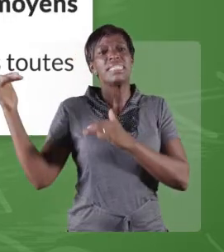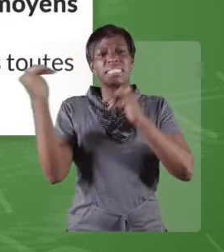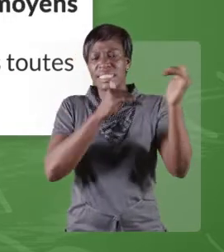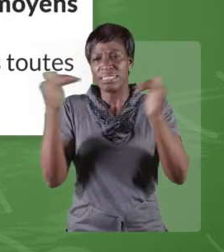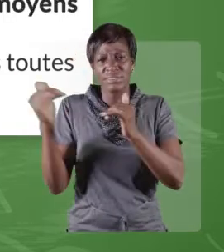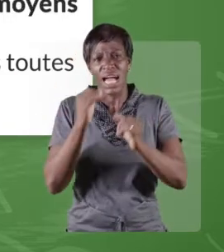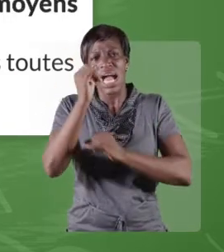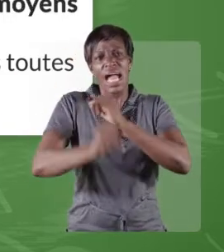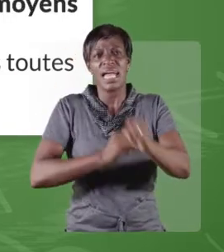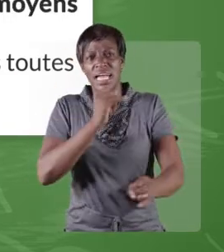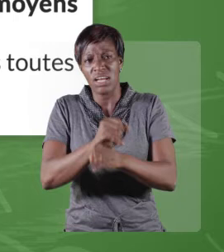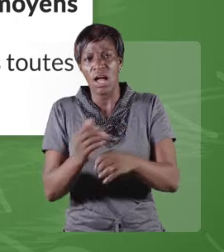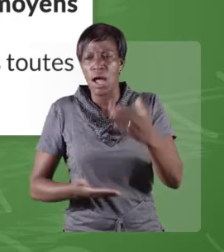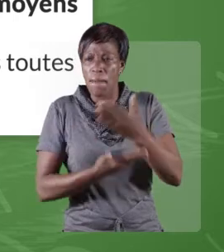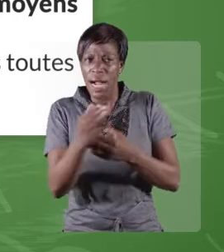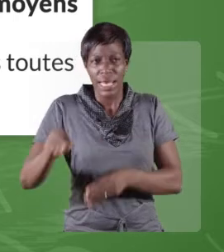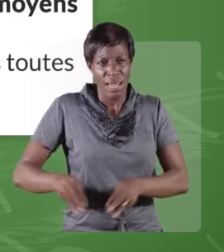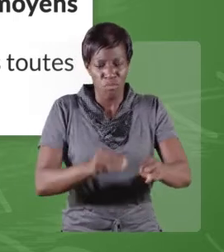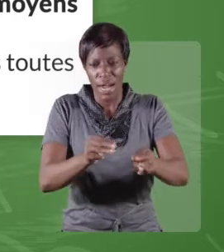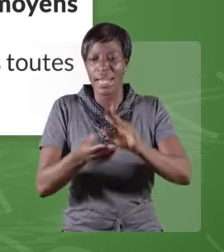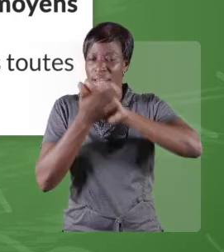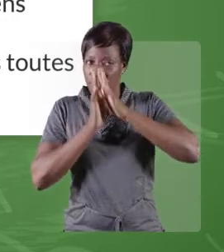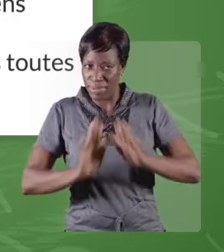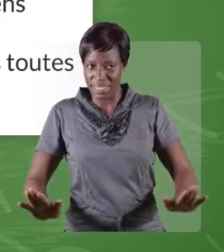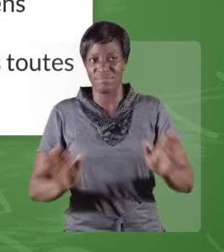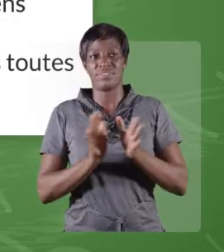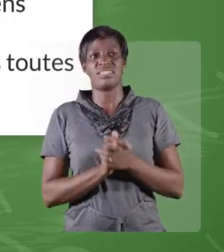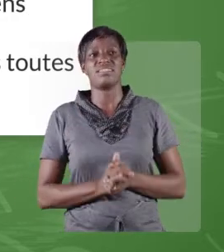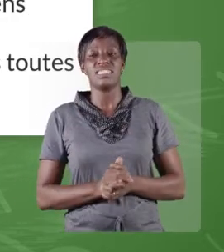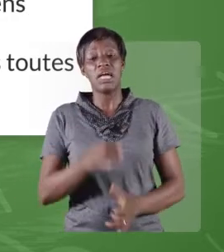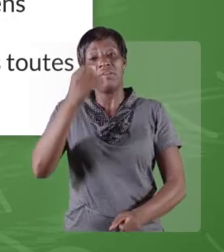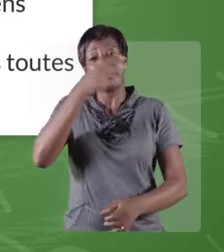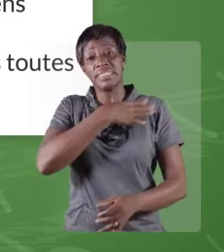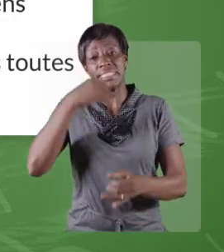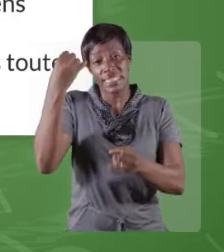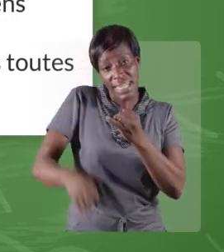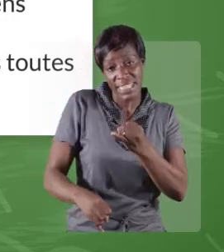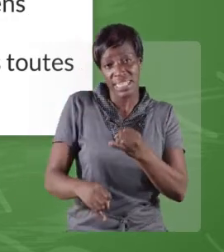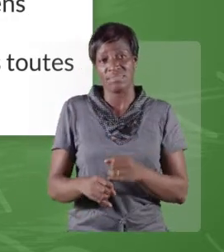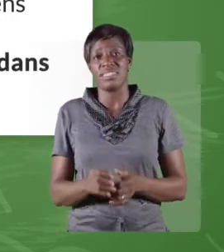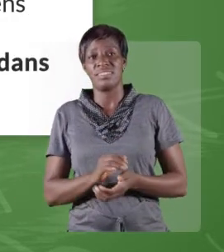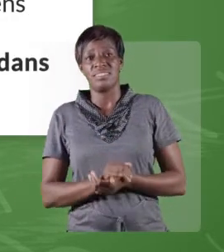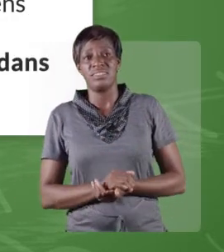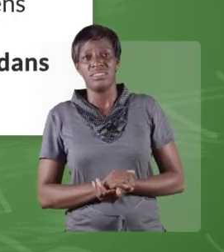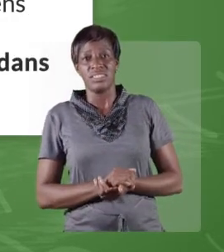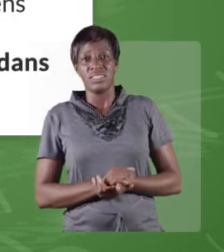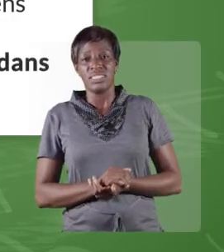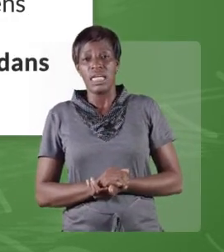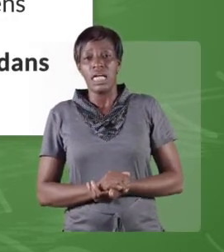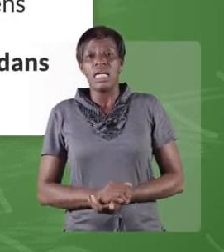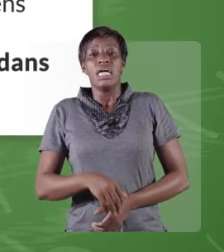internationaux par les moyens pacifiques. Le dernier principe est les